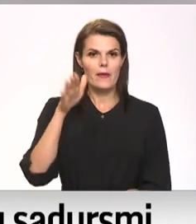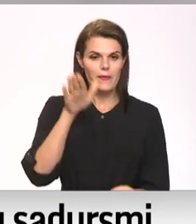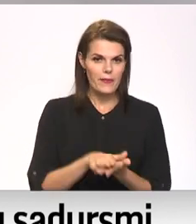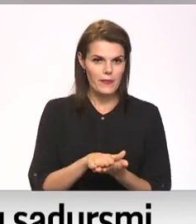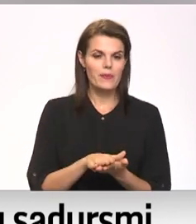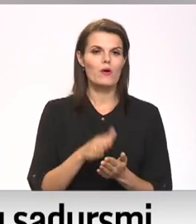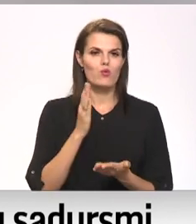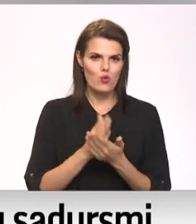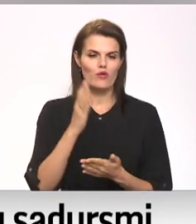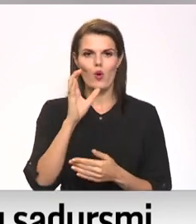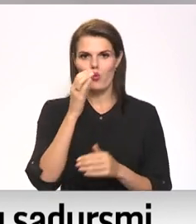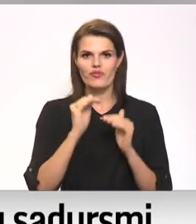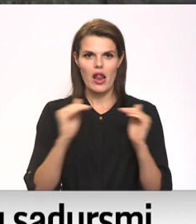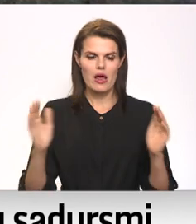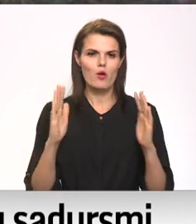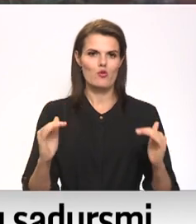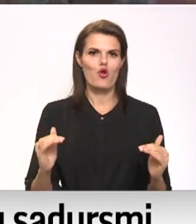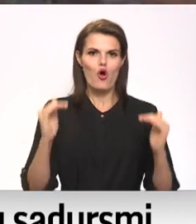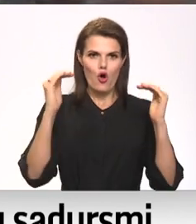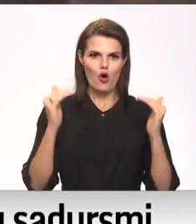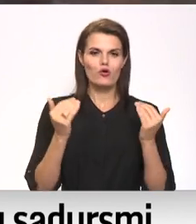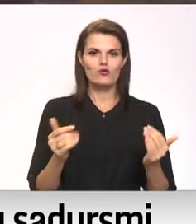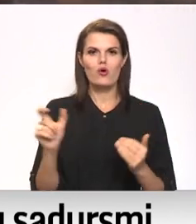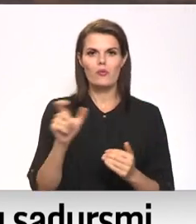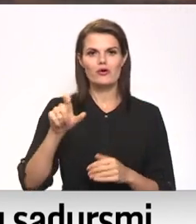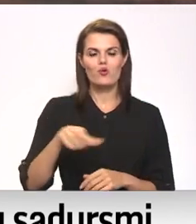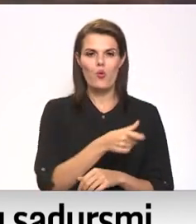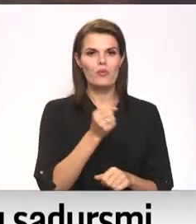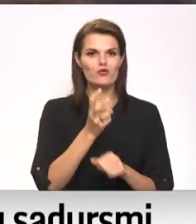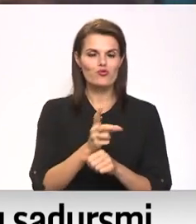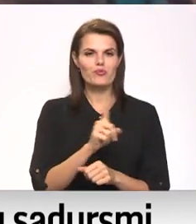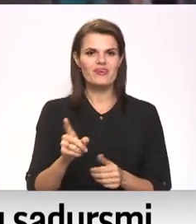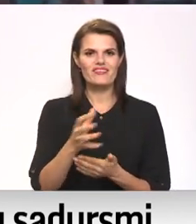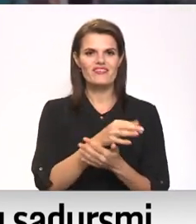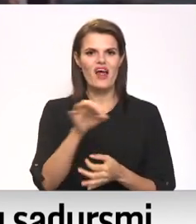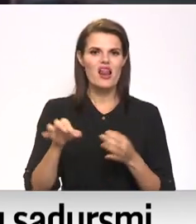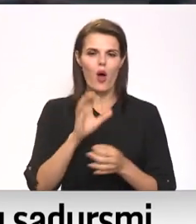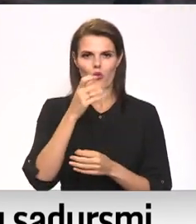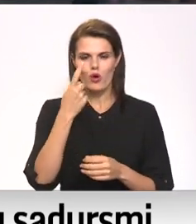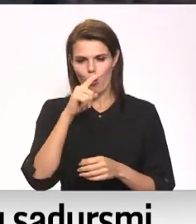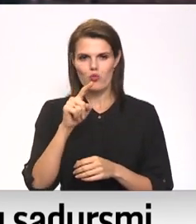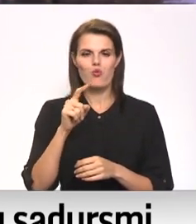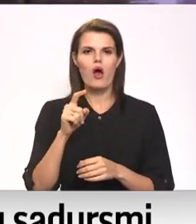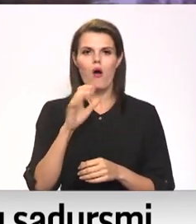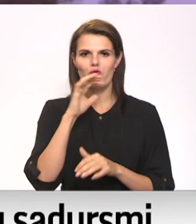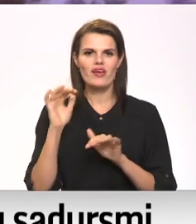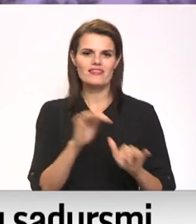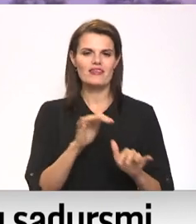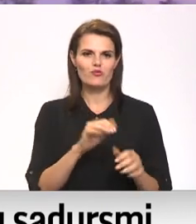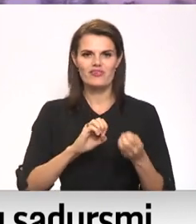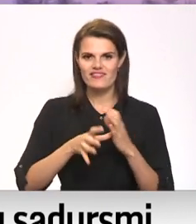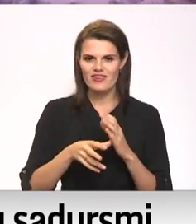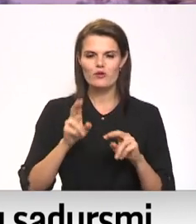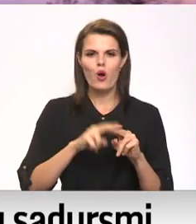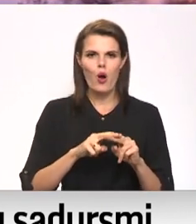jo noteikti ūdens līmenis būs augstāks. Šobrīd upes funkcija ir savākt lieko ūdeni no meliorācijas drenu sistēmām un